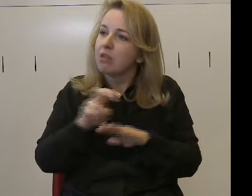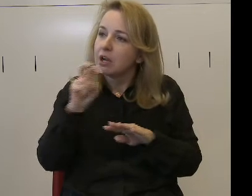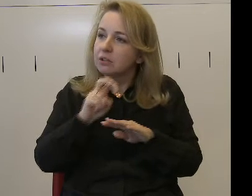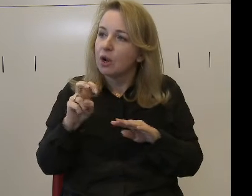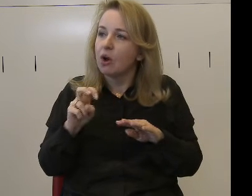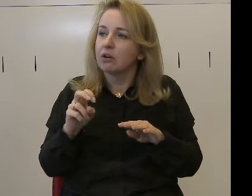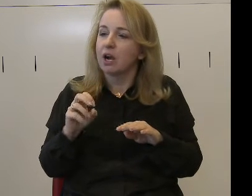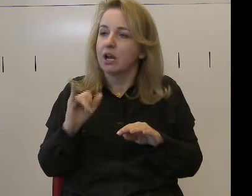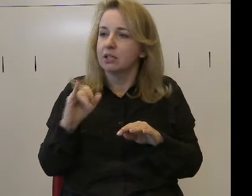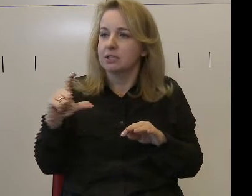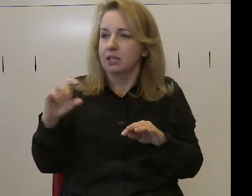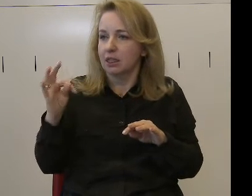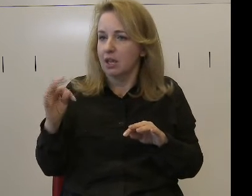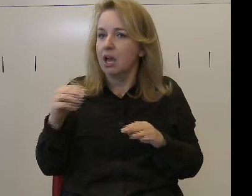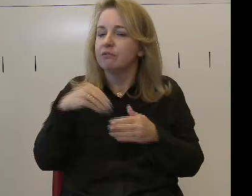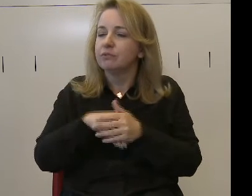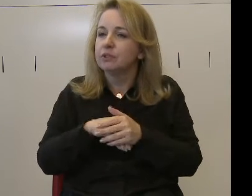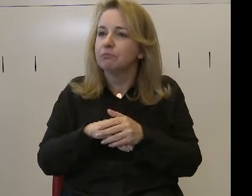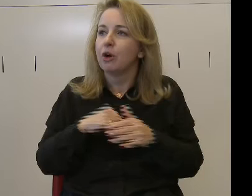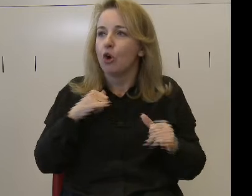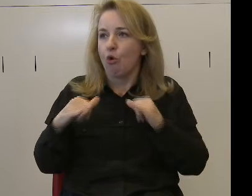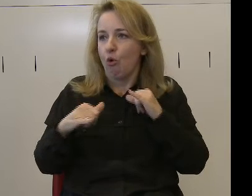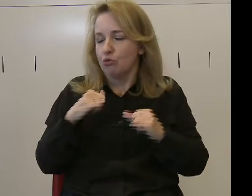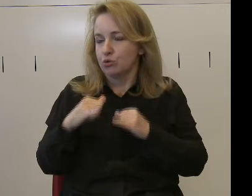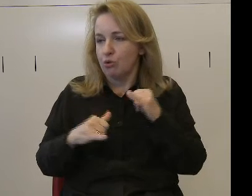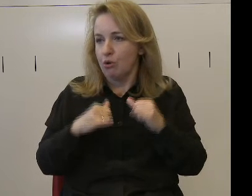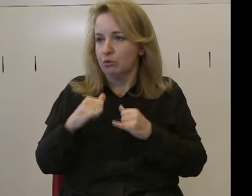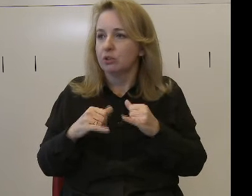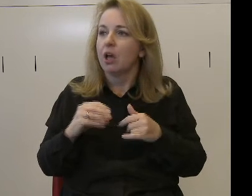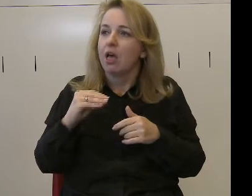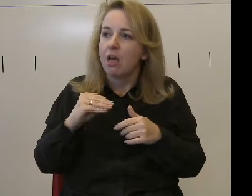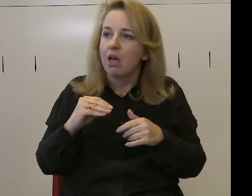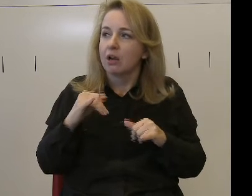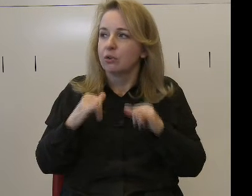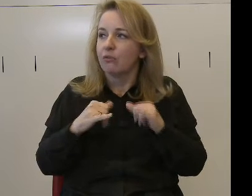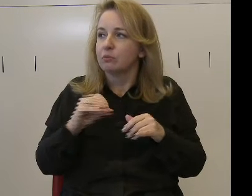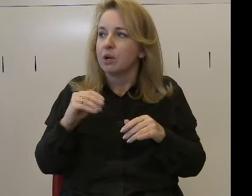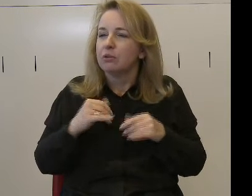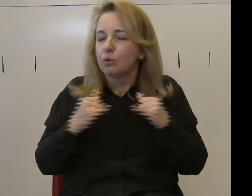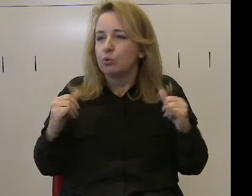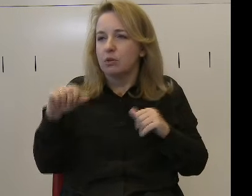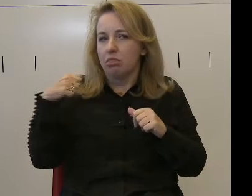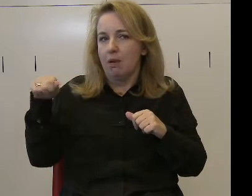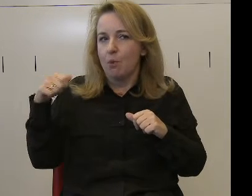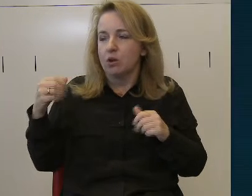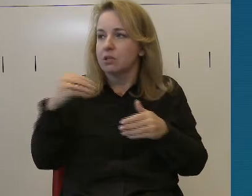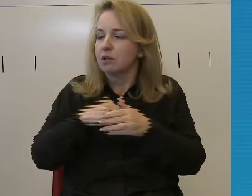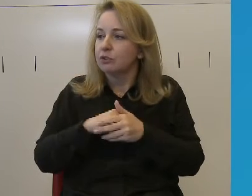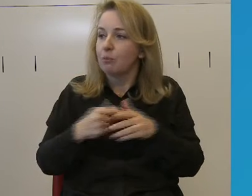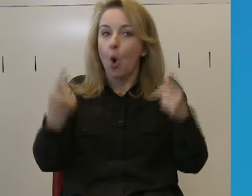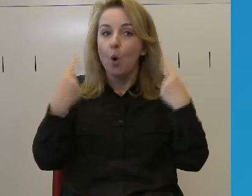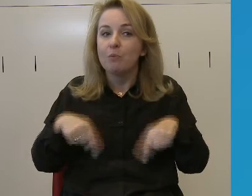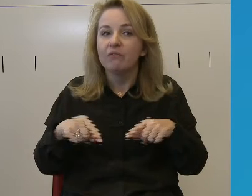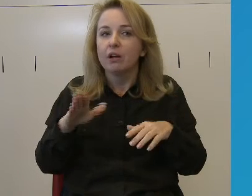ICT w służbie e-governments czy e-democracy, gdzie obywatel ma